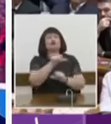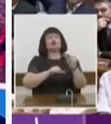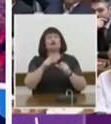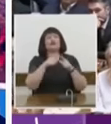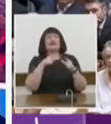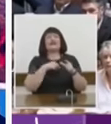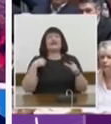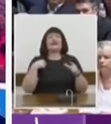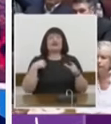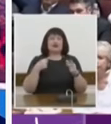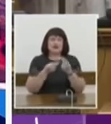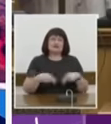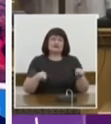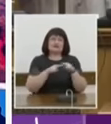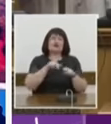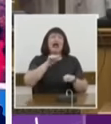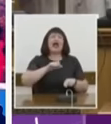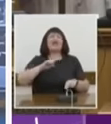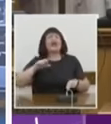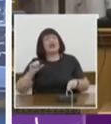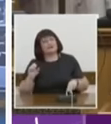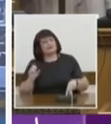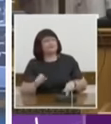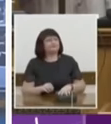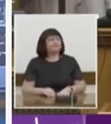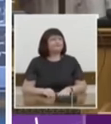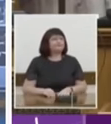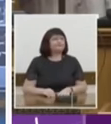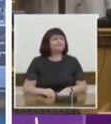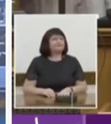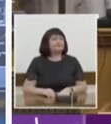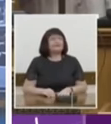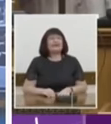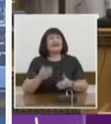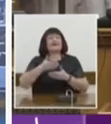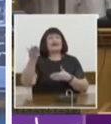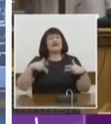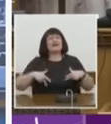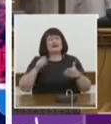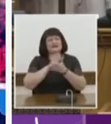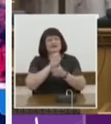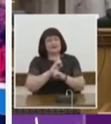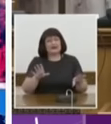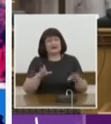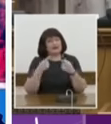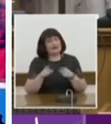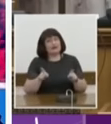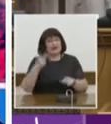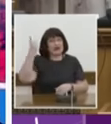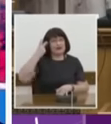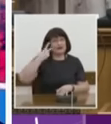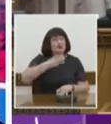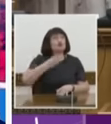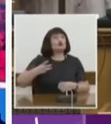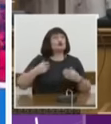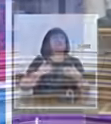κατεύθυνση δηλαδή να αποσπάσουμε τις πλειοψηφίες αυτό πώς θα γίνει κυρία τζάκρη ένα λεπτό κάνατε ήδη ένα πρόπλασμα εδώ συνεργασίας με το με το πασοκ